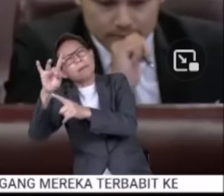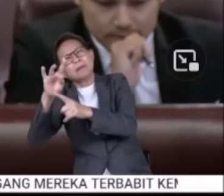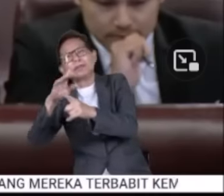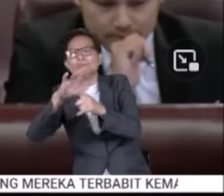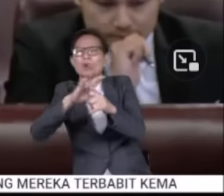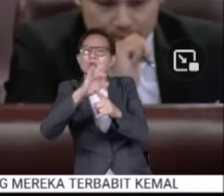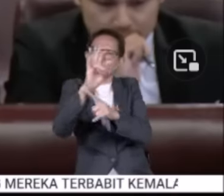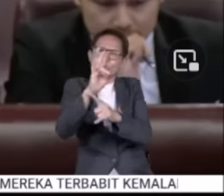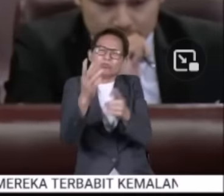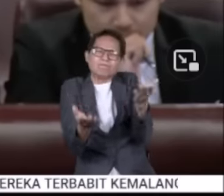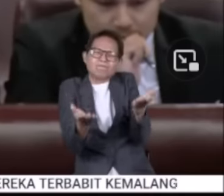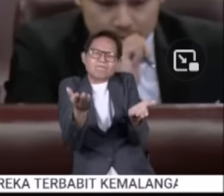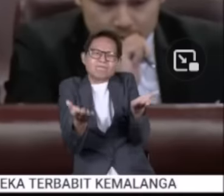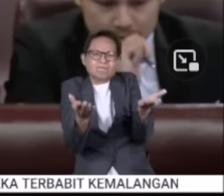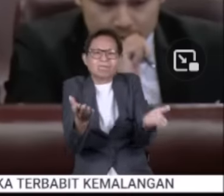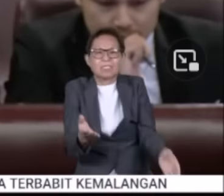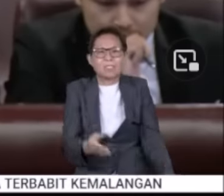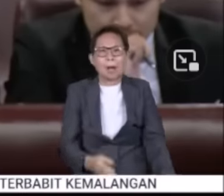ya.